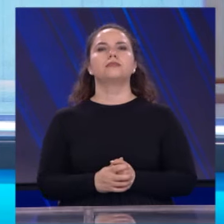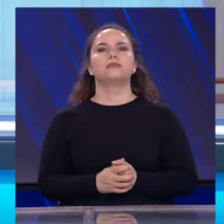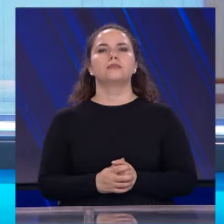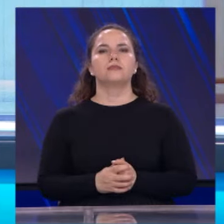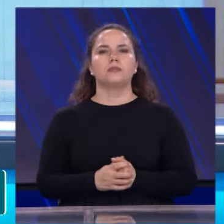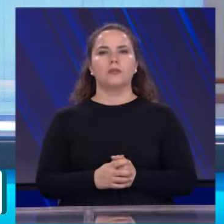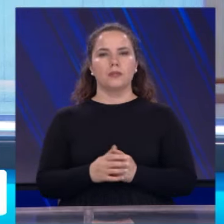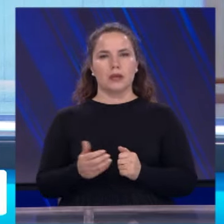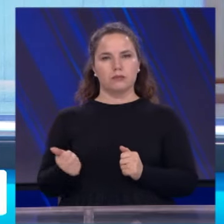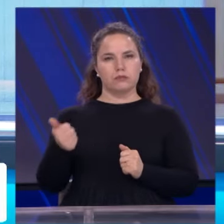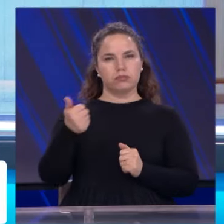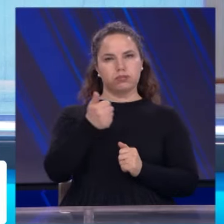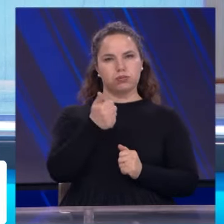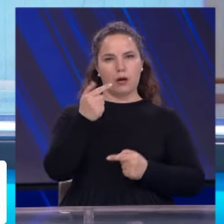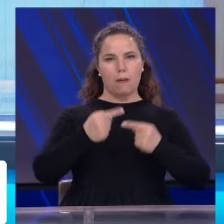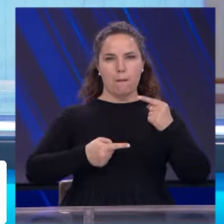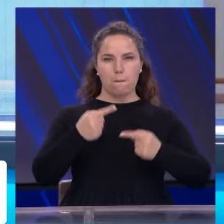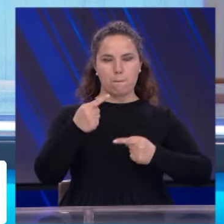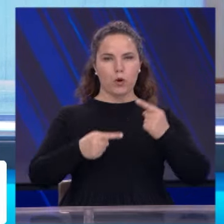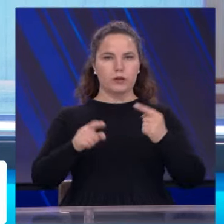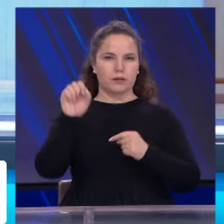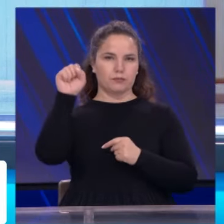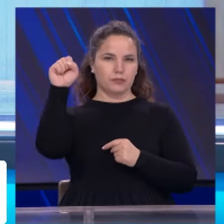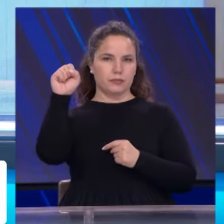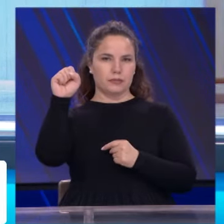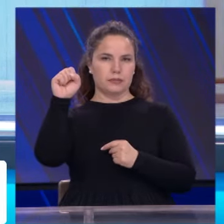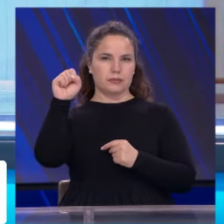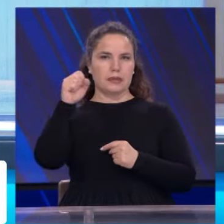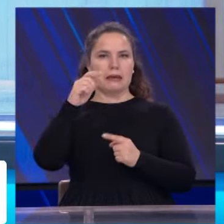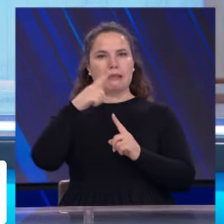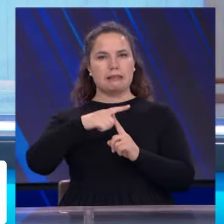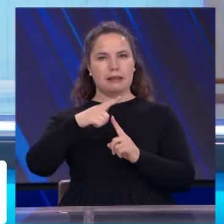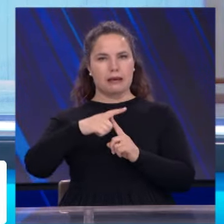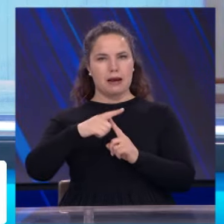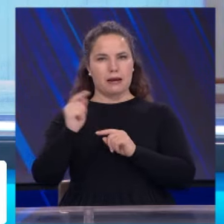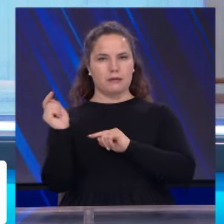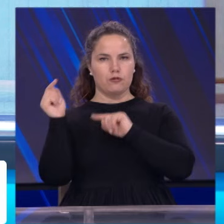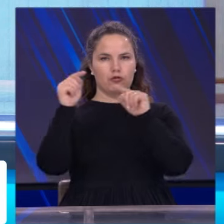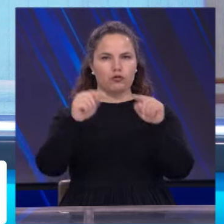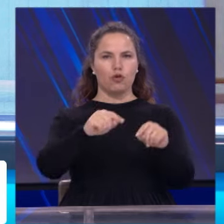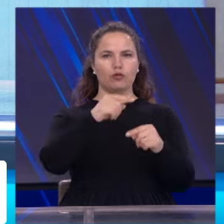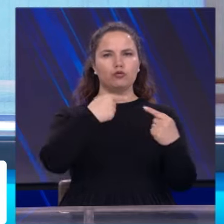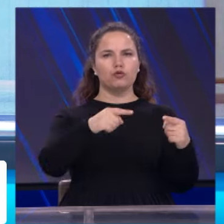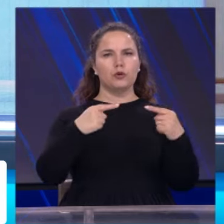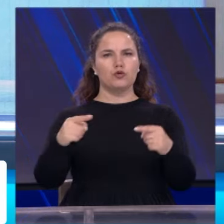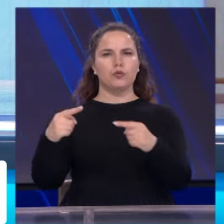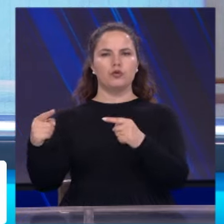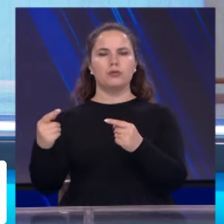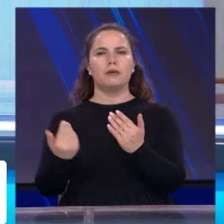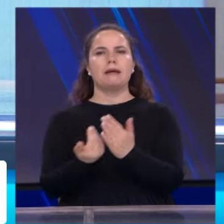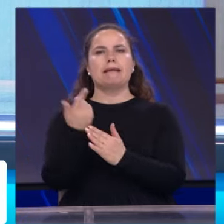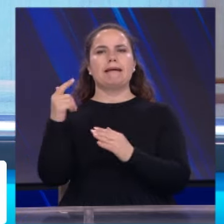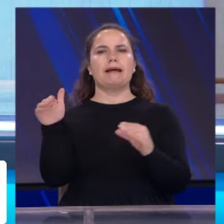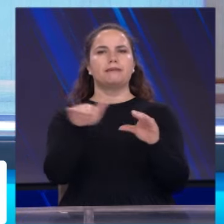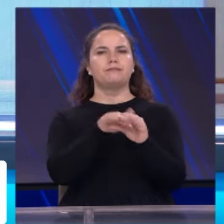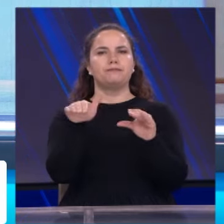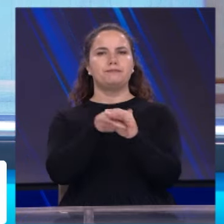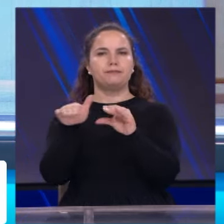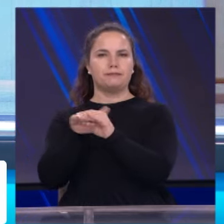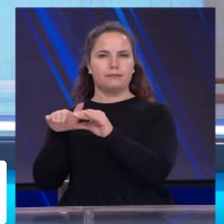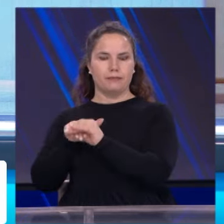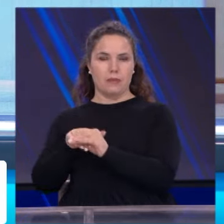Drejtuesi politik i Tiranës, Erjon Veliaj, mori pjesë në takimin për antarësimet e reja në Partinë Socialiste. Teksa kërkoi më shumë angazhim nga